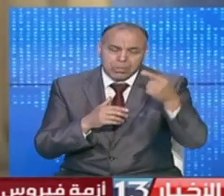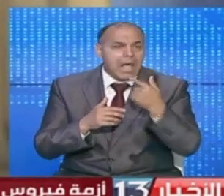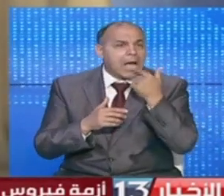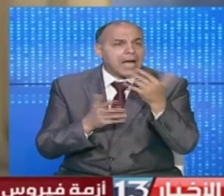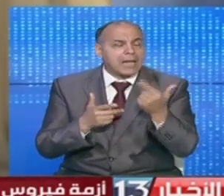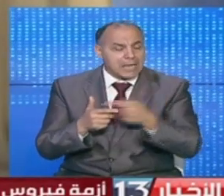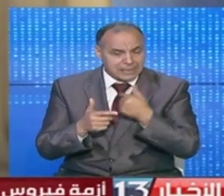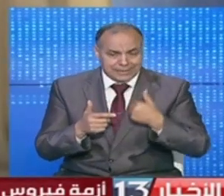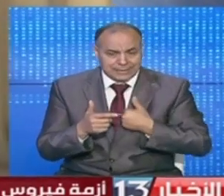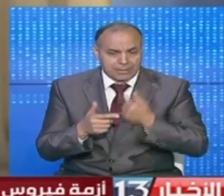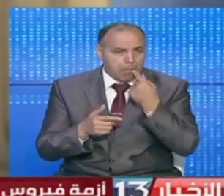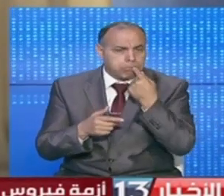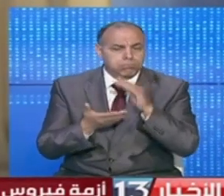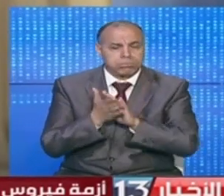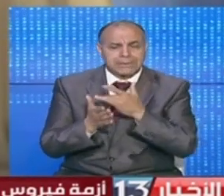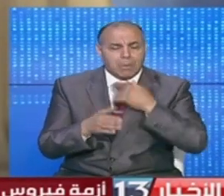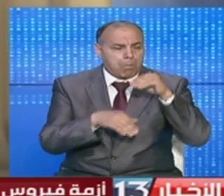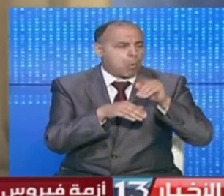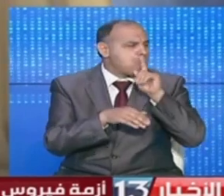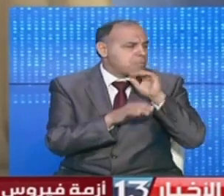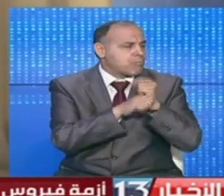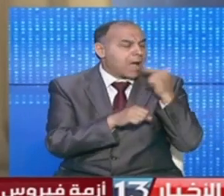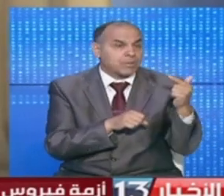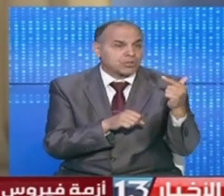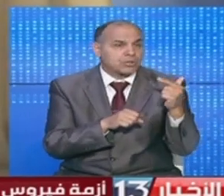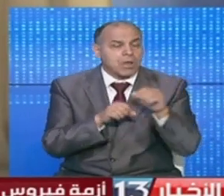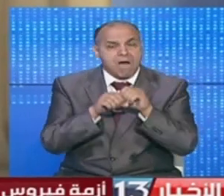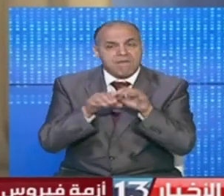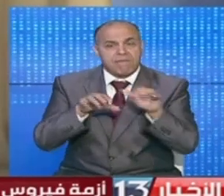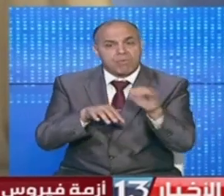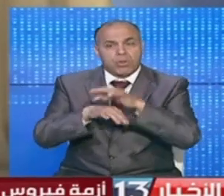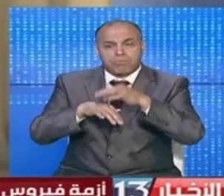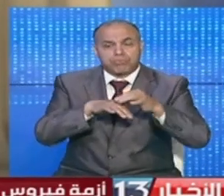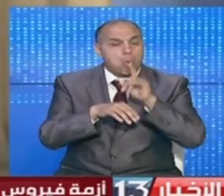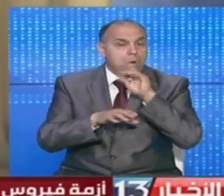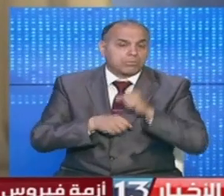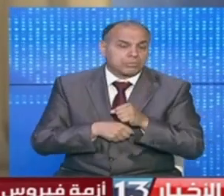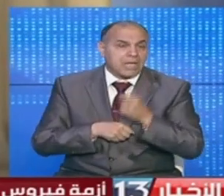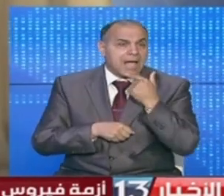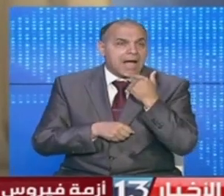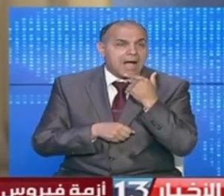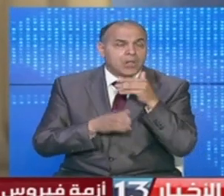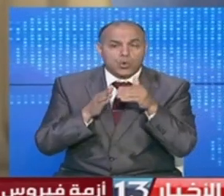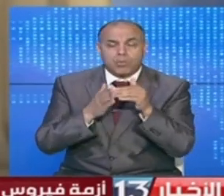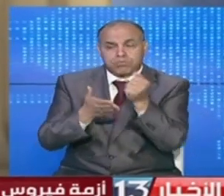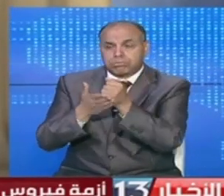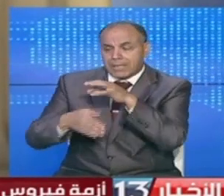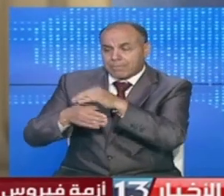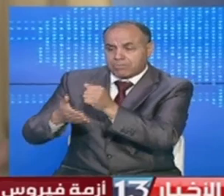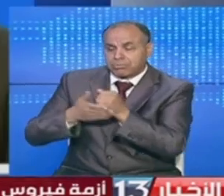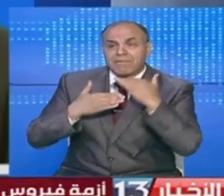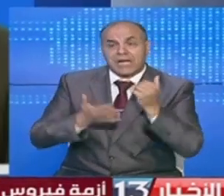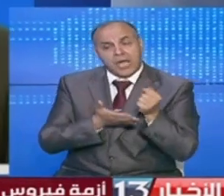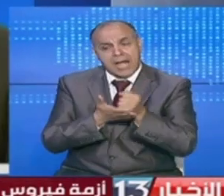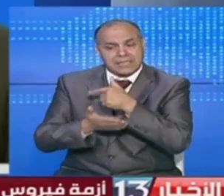قال إن الصين لم تبلغ منظمة الصحة العالمية بكون الفيروس معديا حتى تتمكن من طلب الإمدادات الطبية من